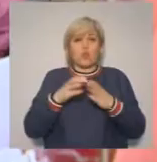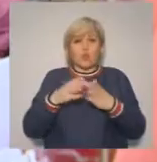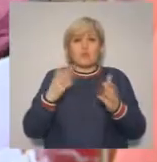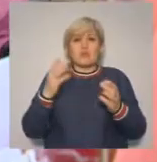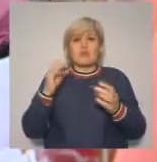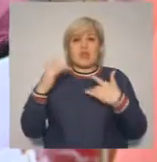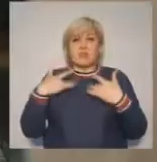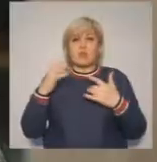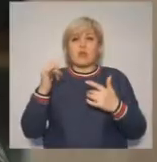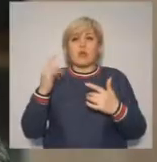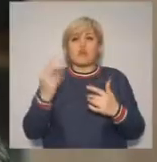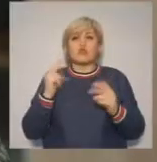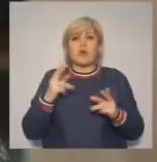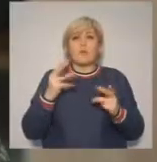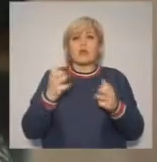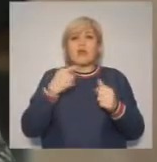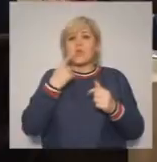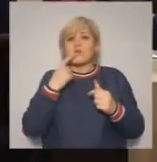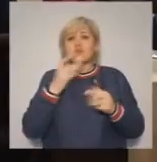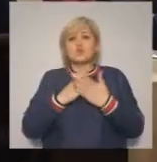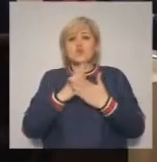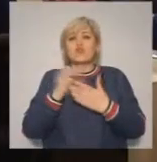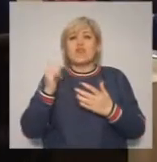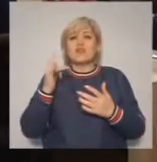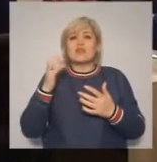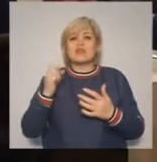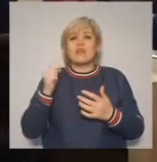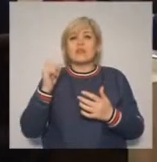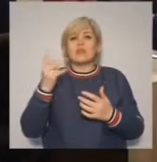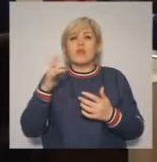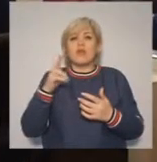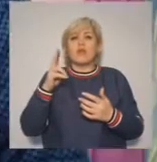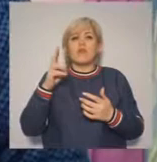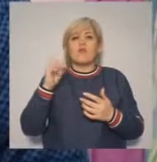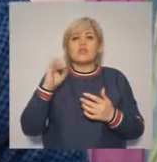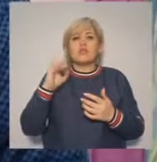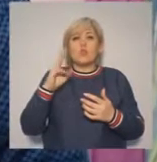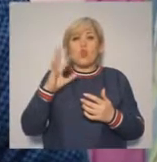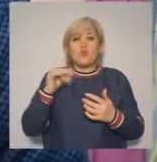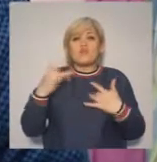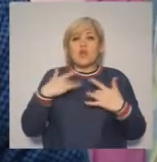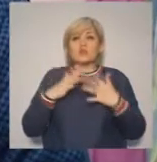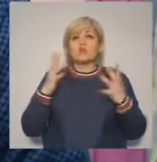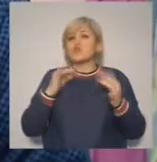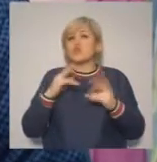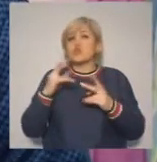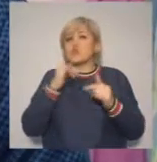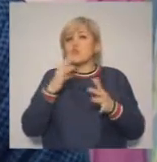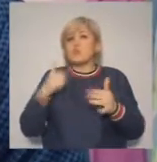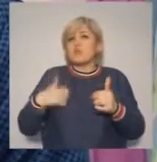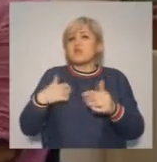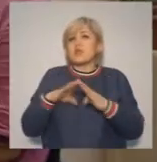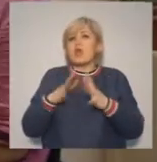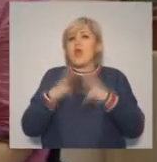в театре «Барабашка», как принято говорить, служит актриса Наталья Леонидовна Василькова. В театре больше никто не может